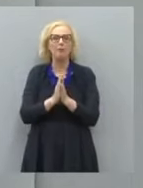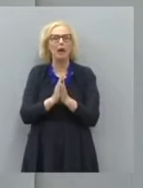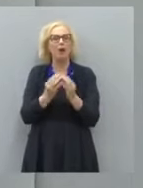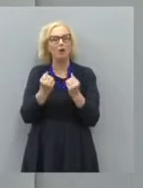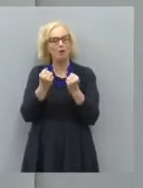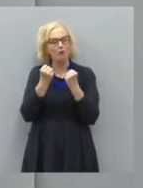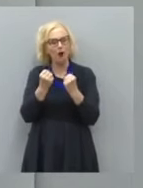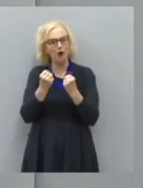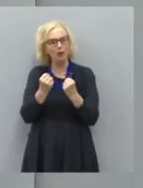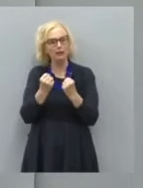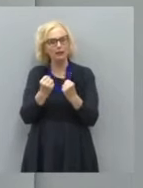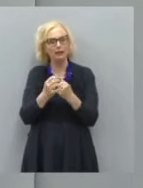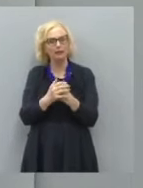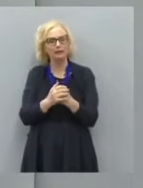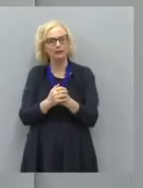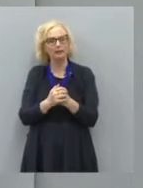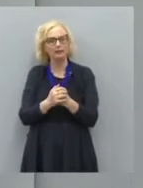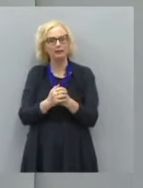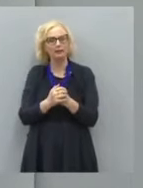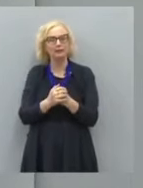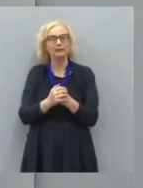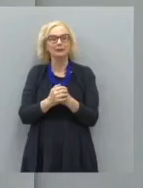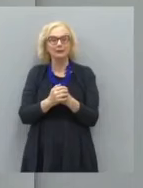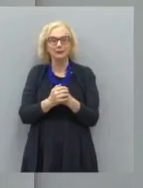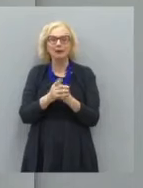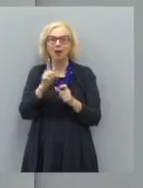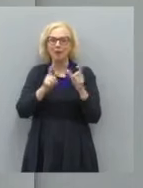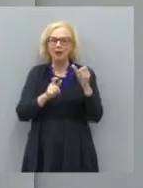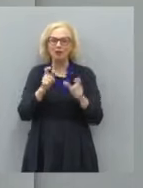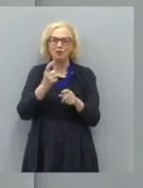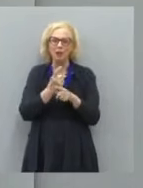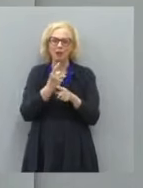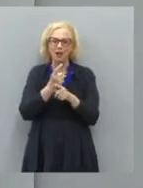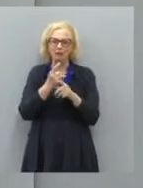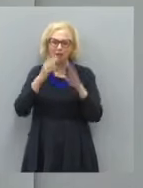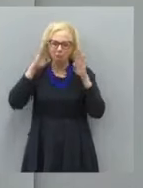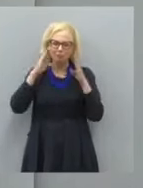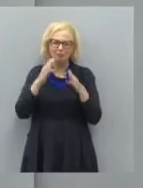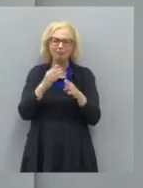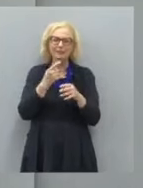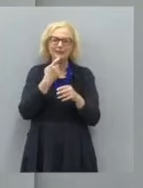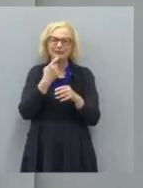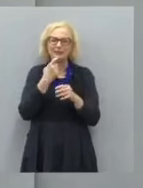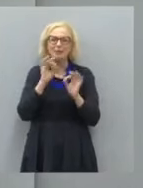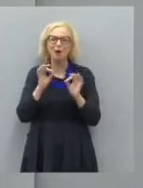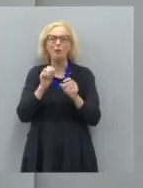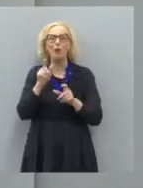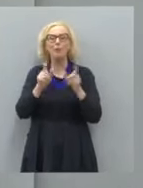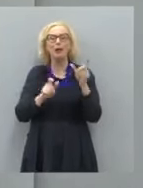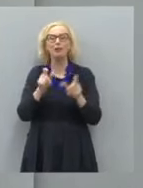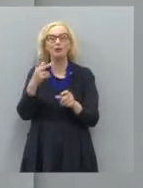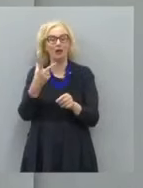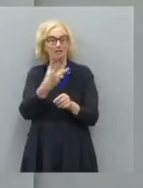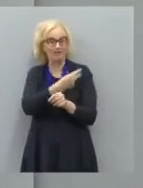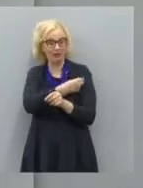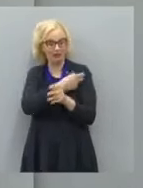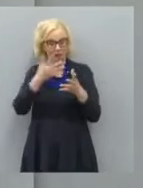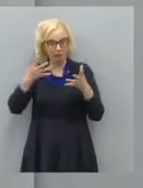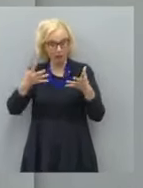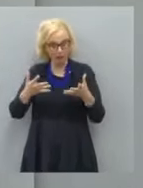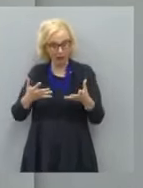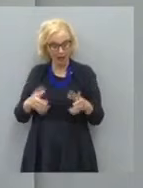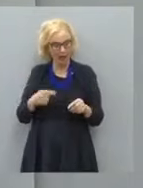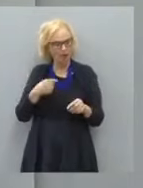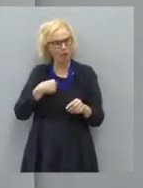quello che dovrebbe chi dovrebbe lavorare di più sono proprio la popolazione vaccinata sono e che io incontro